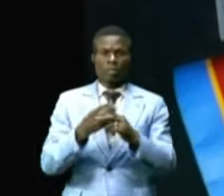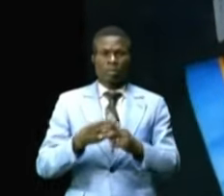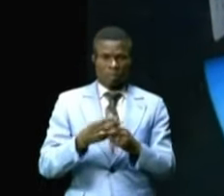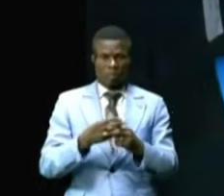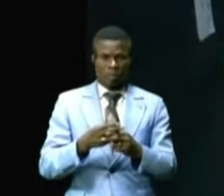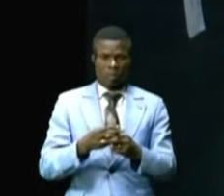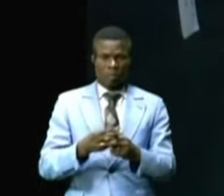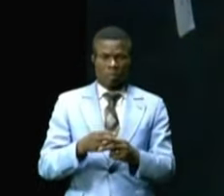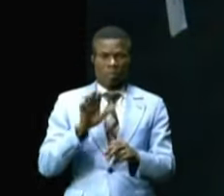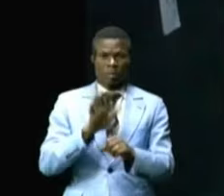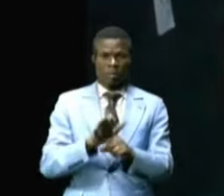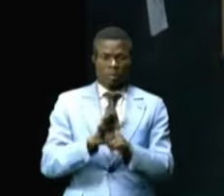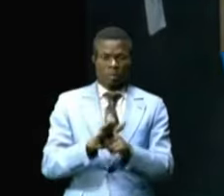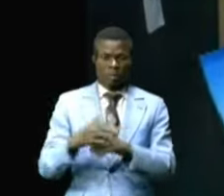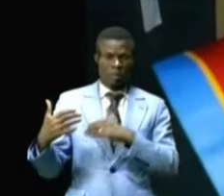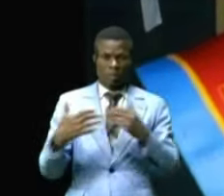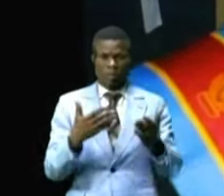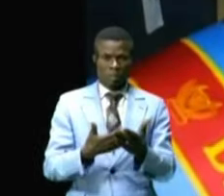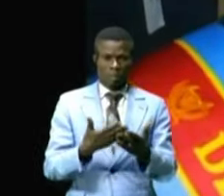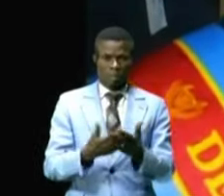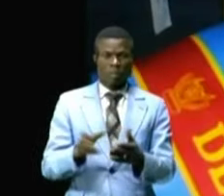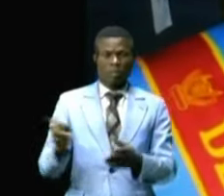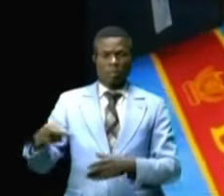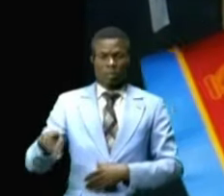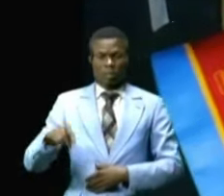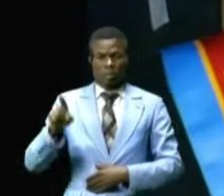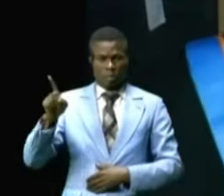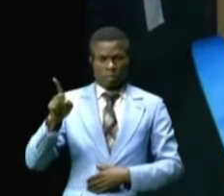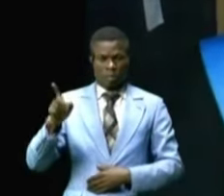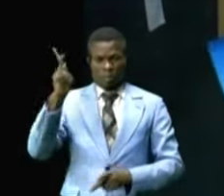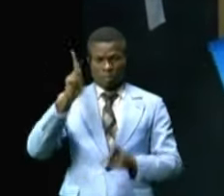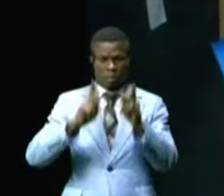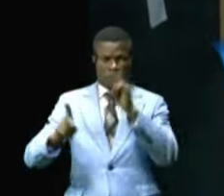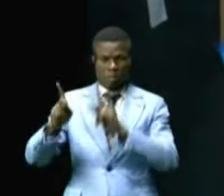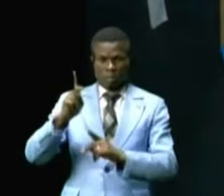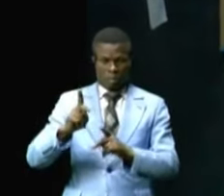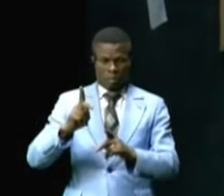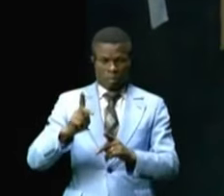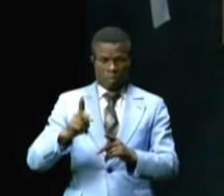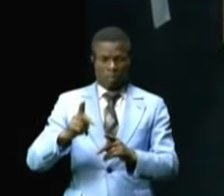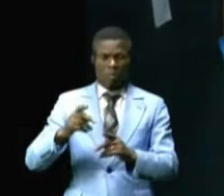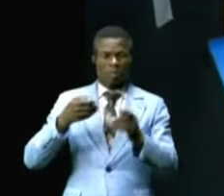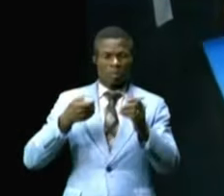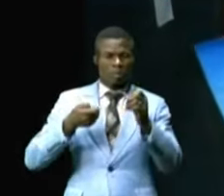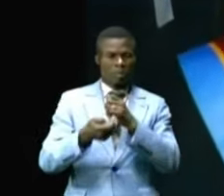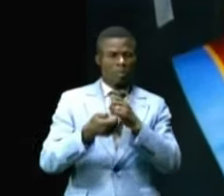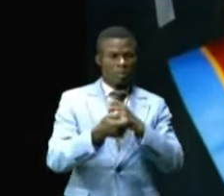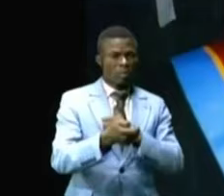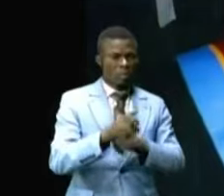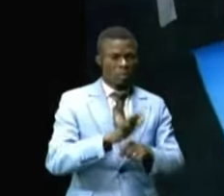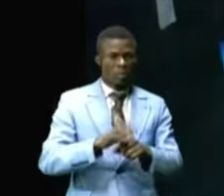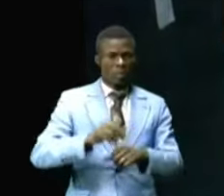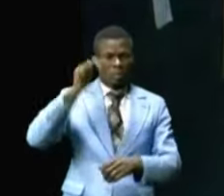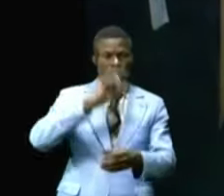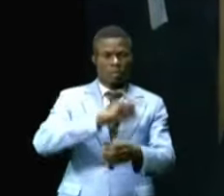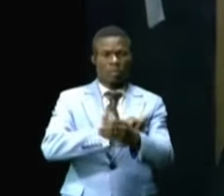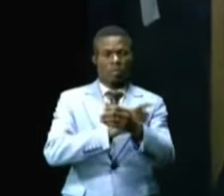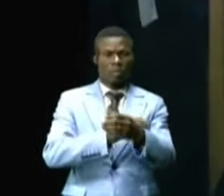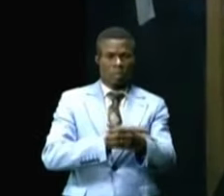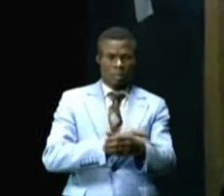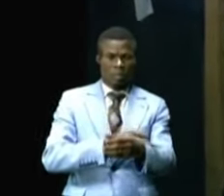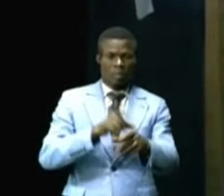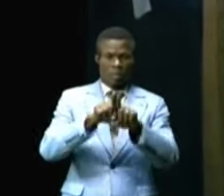comme vous le savez, je viens d'une province où les populations sont exsangues de massacres et de guerres, par les Nord Kivu.